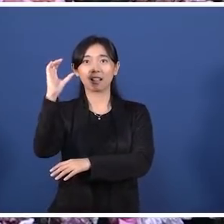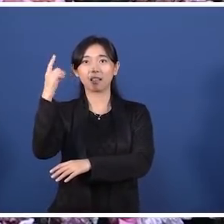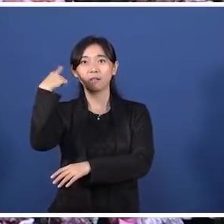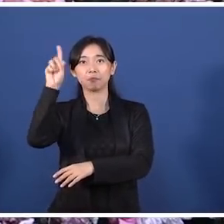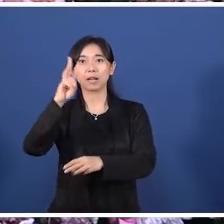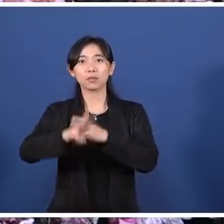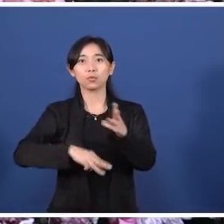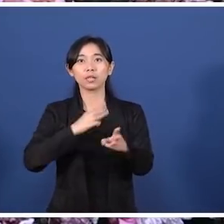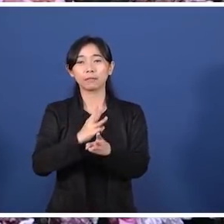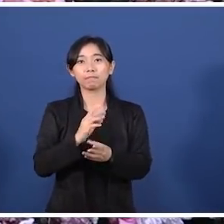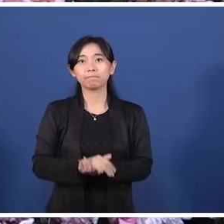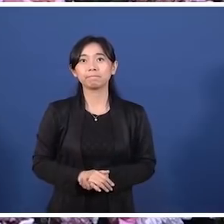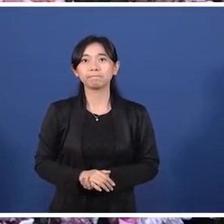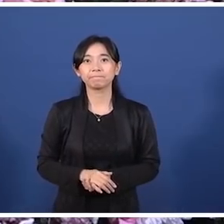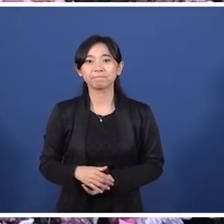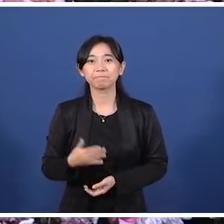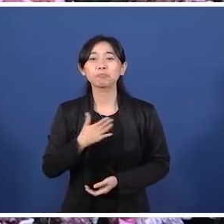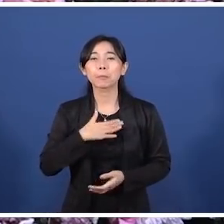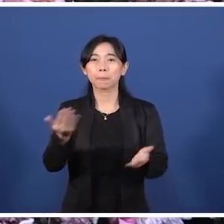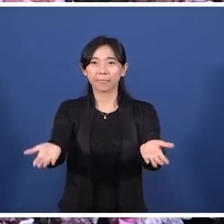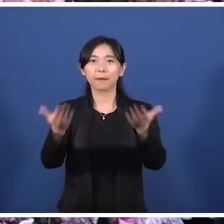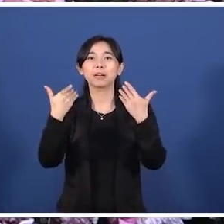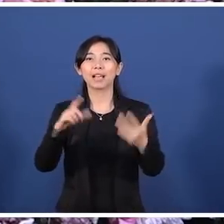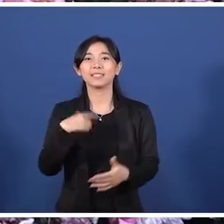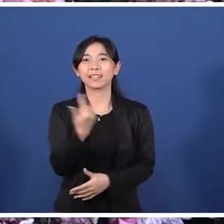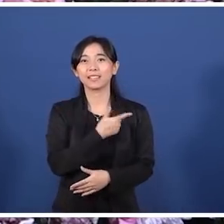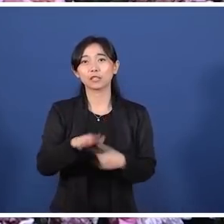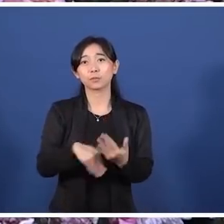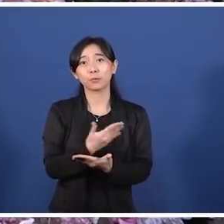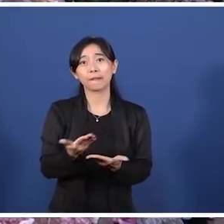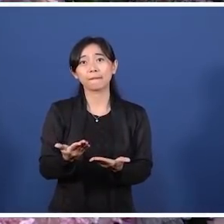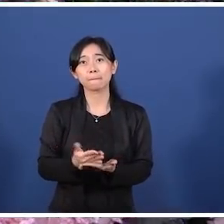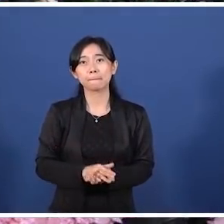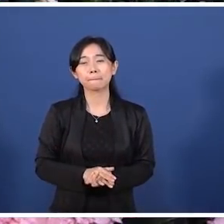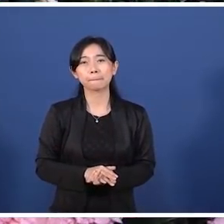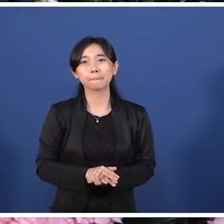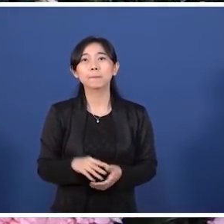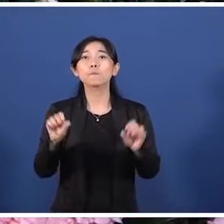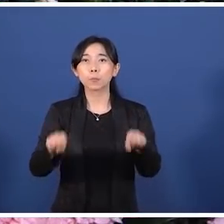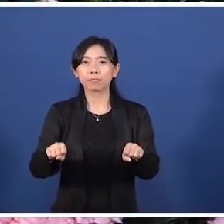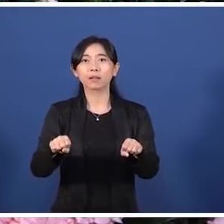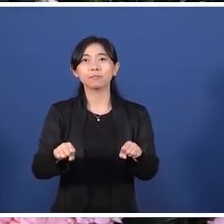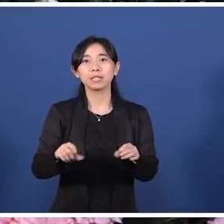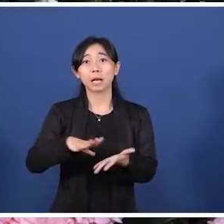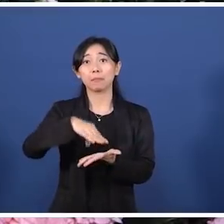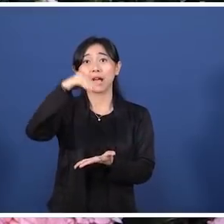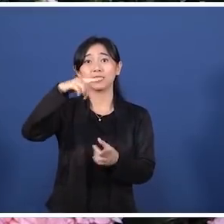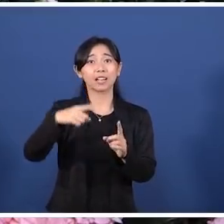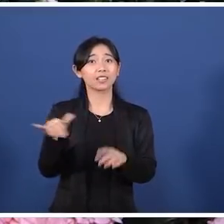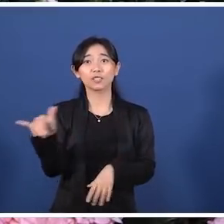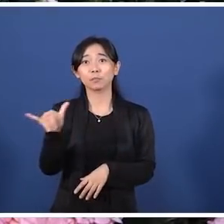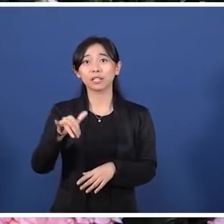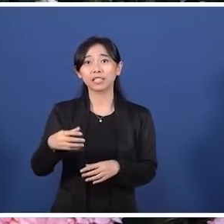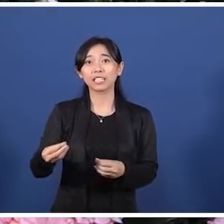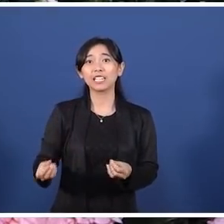bagi dunia. Saya ingin mengajak kita semua untuk bisa belajar seperti para gembala